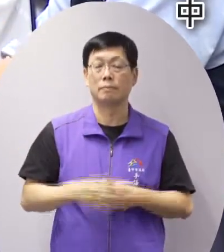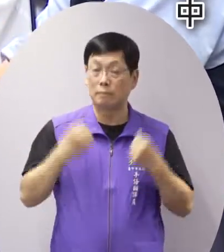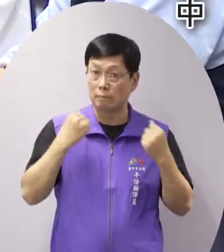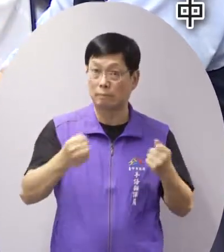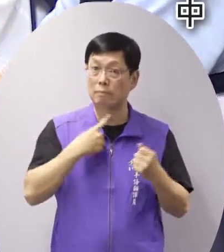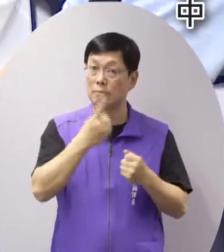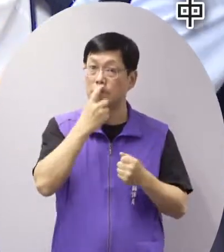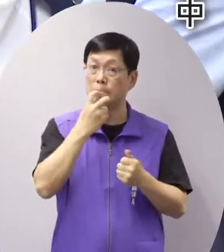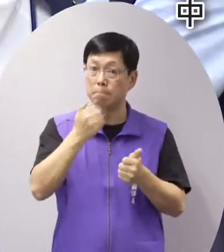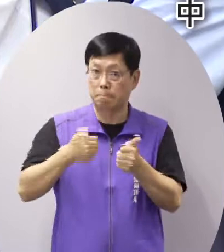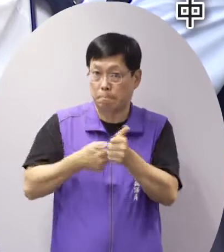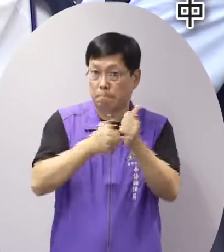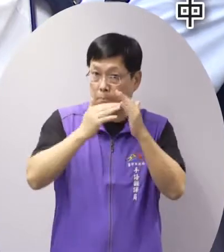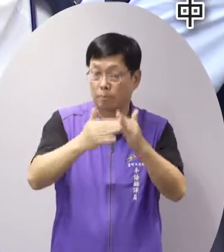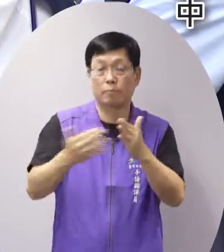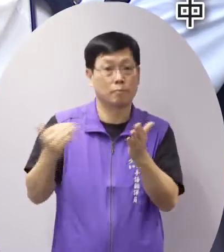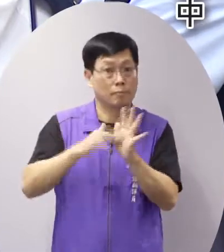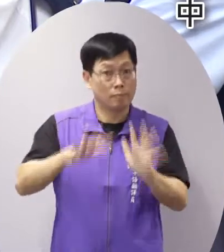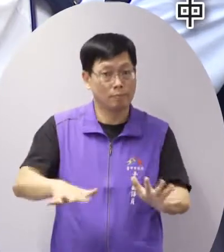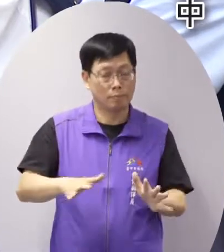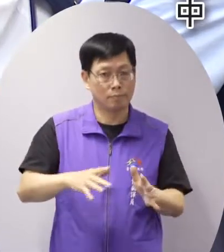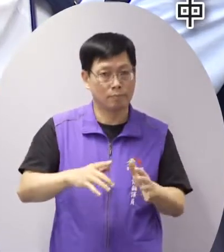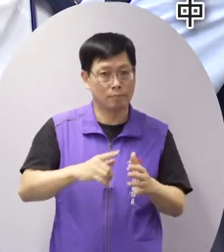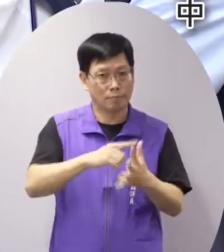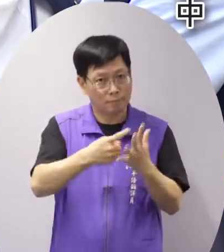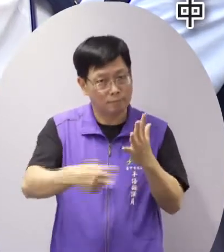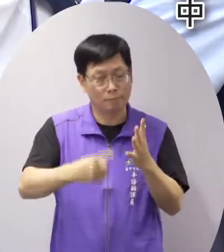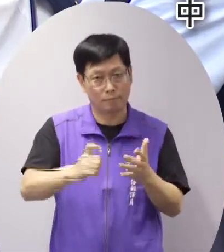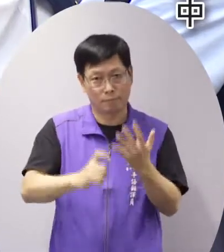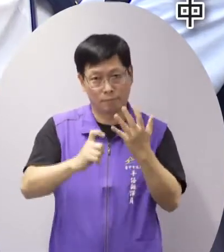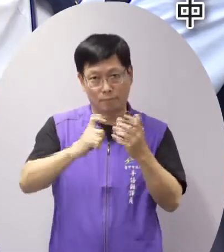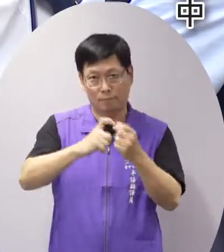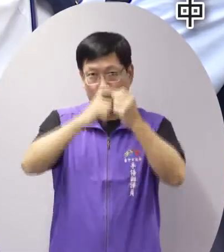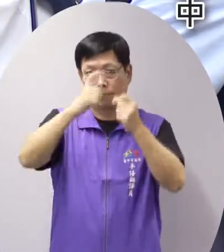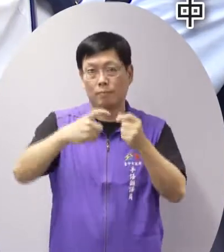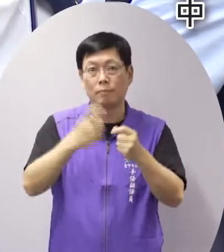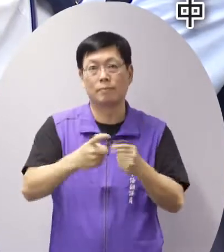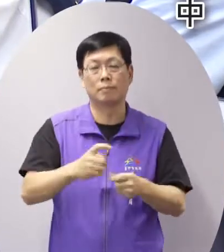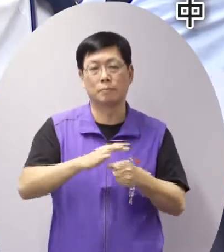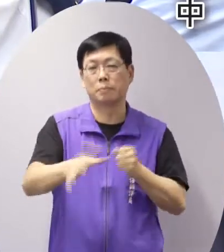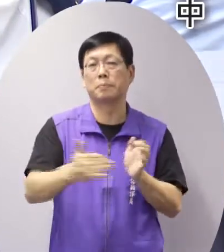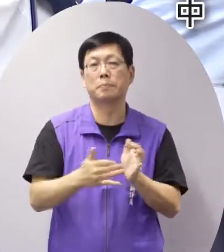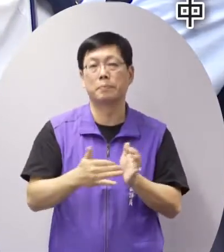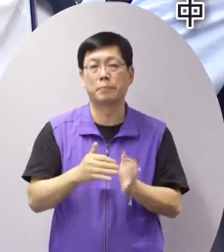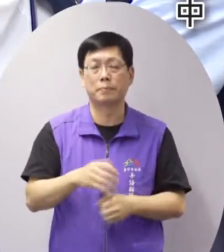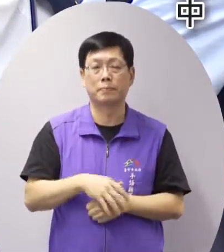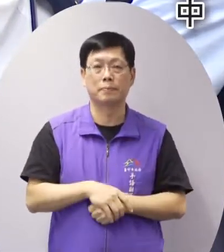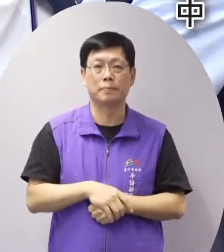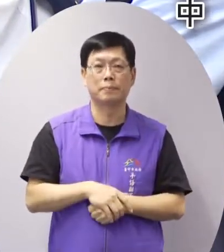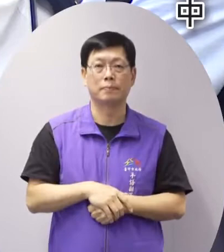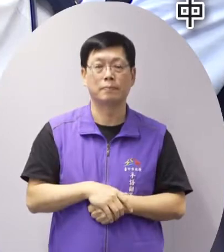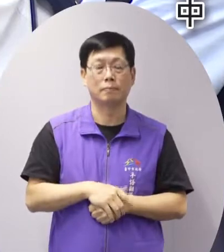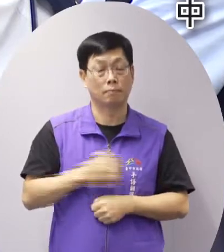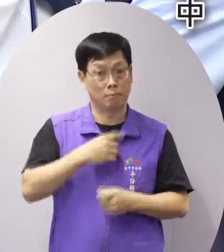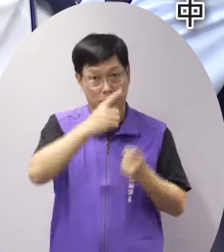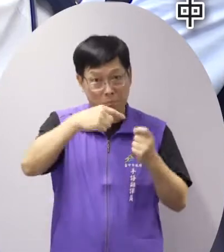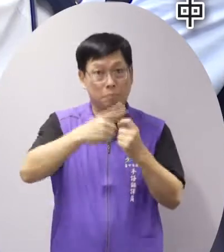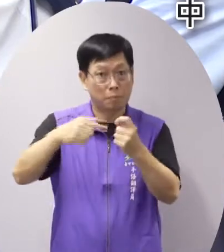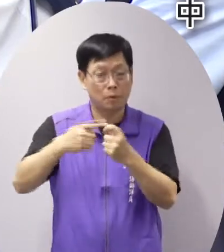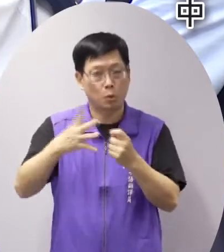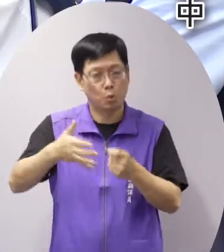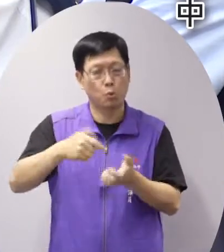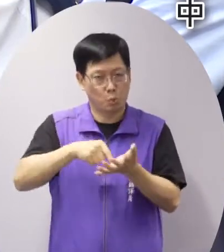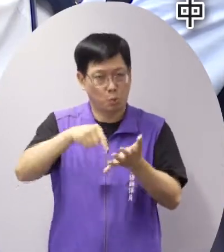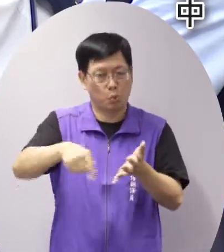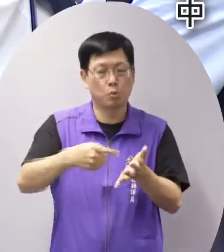市开始到现在是第十年了哈，那第十年我们几乎每年都有办追加